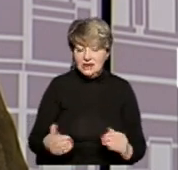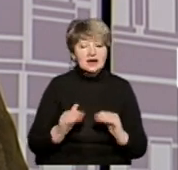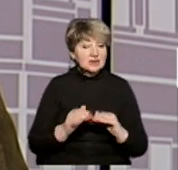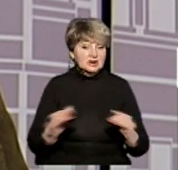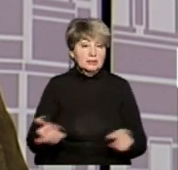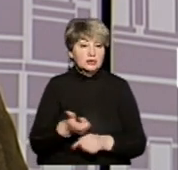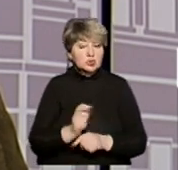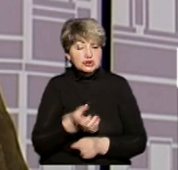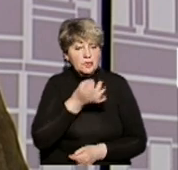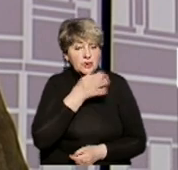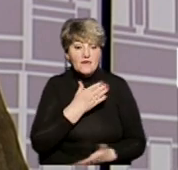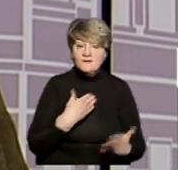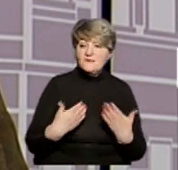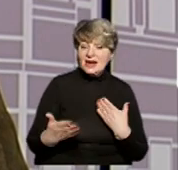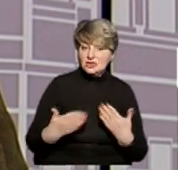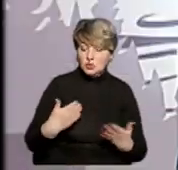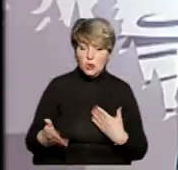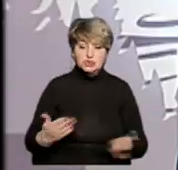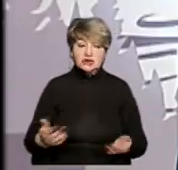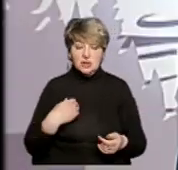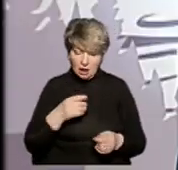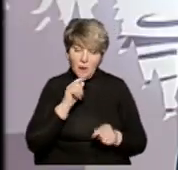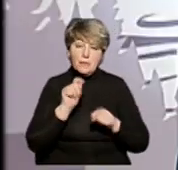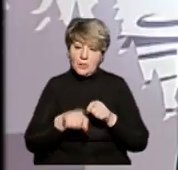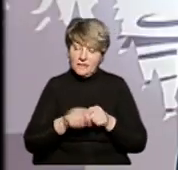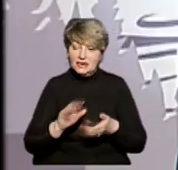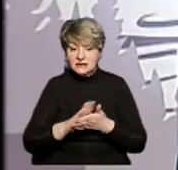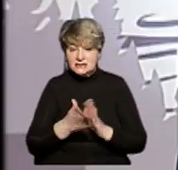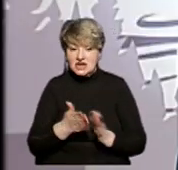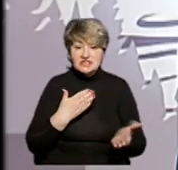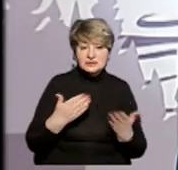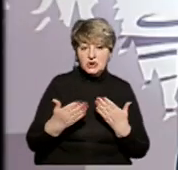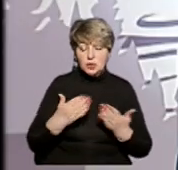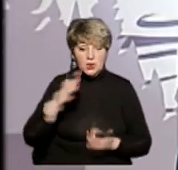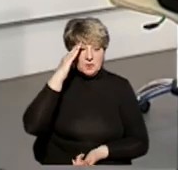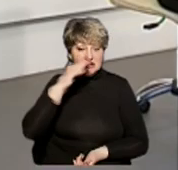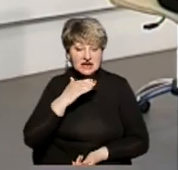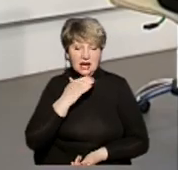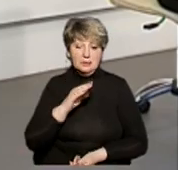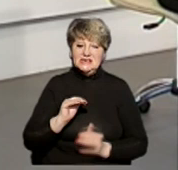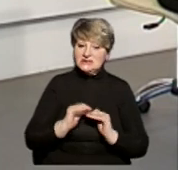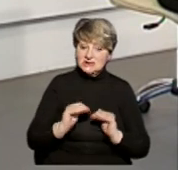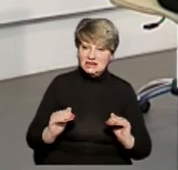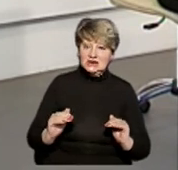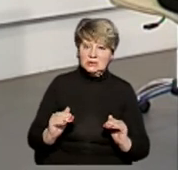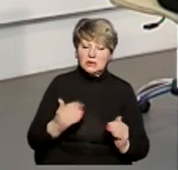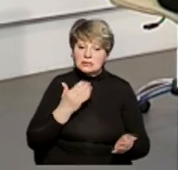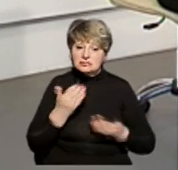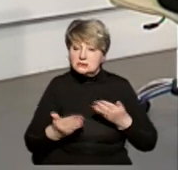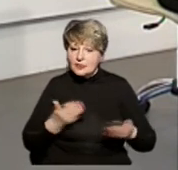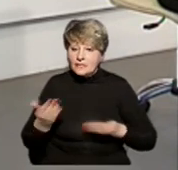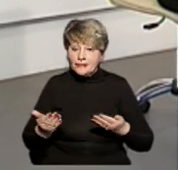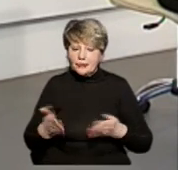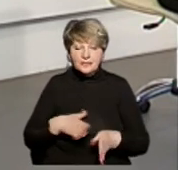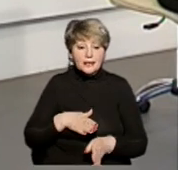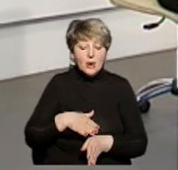дуже подобається відношення. Ну, в більшості так, я моніторю цю ситуацію, спілкуюсь з батьками, з дітьми. Тобто